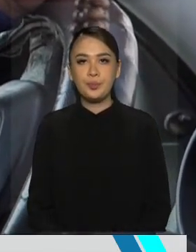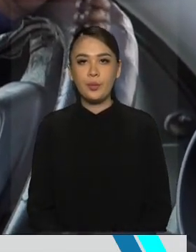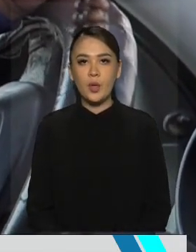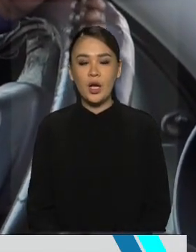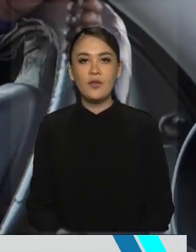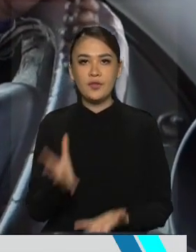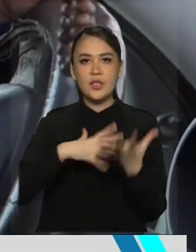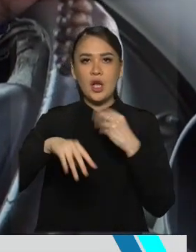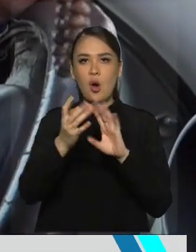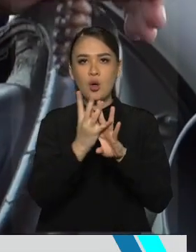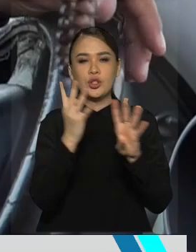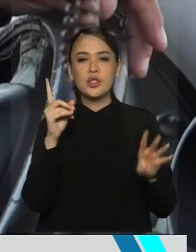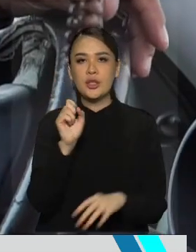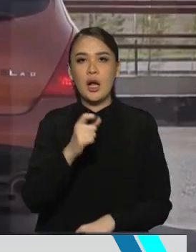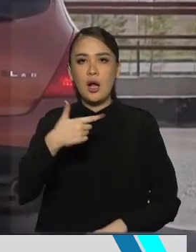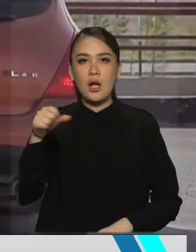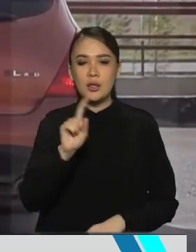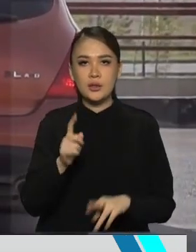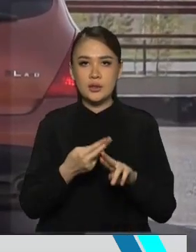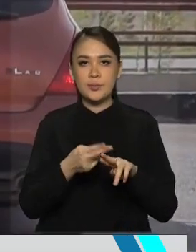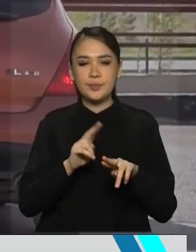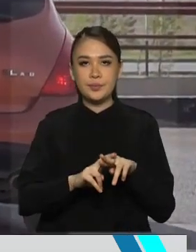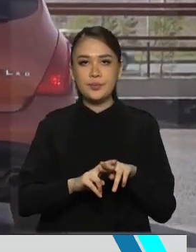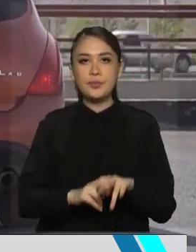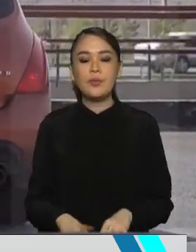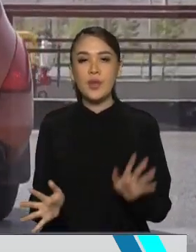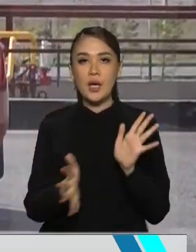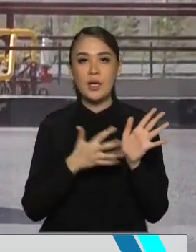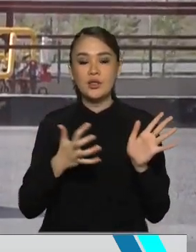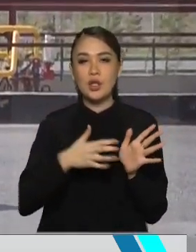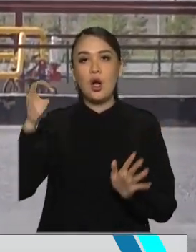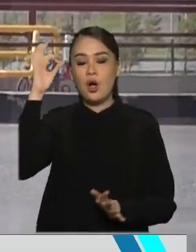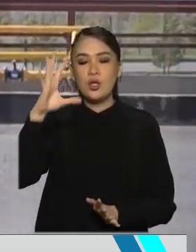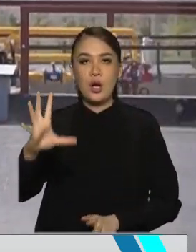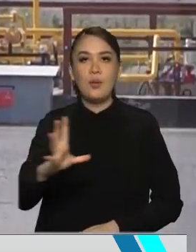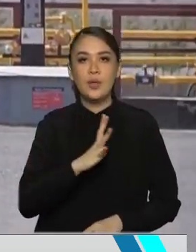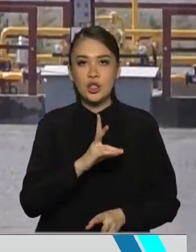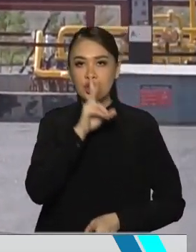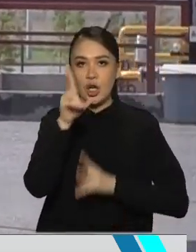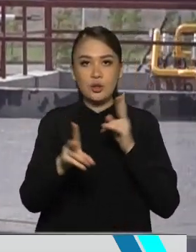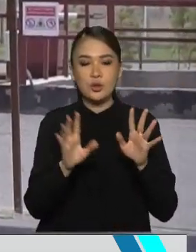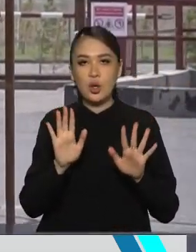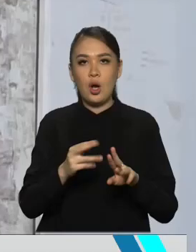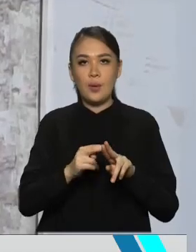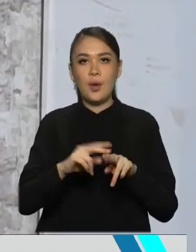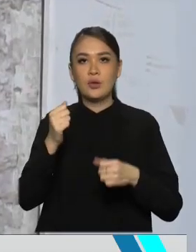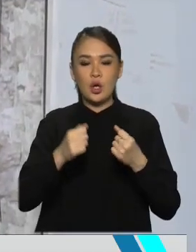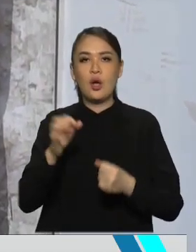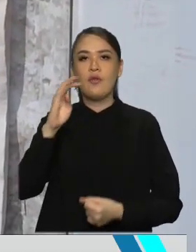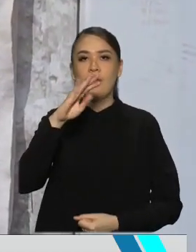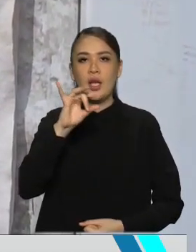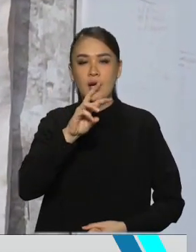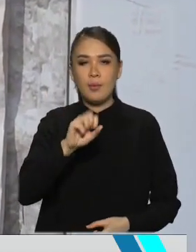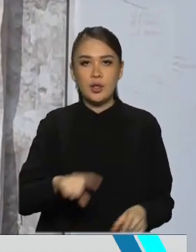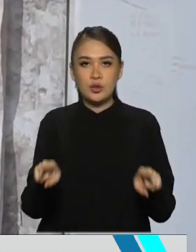Везде очередь за газом и дистопливом. Впрочем, на дефицит горючего в регионе сегодня жалуются не только автолюбители, но и фермеры.